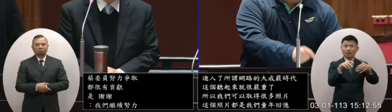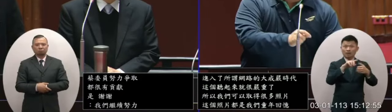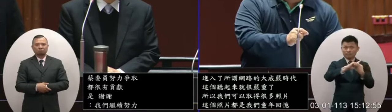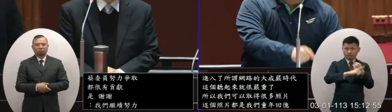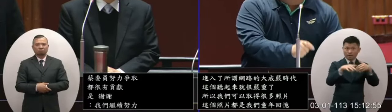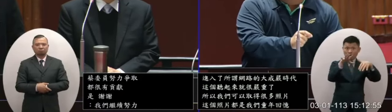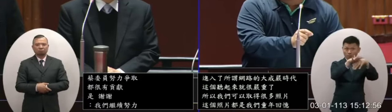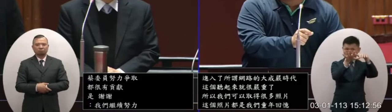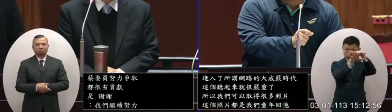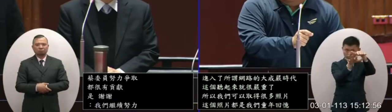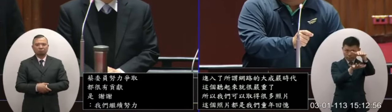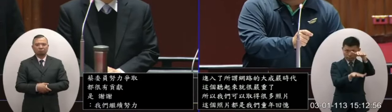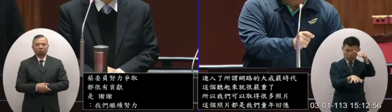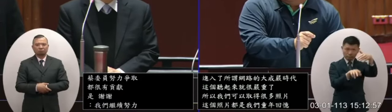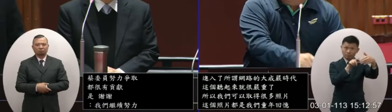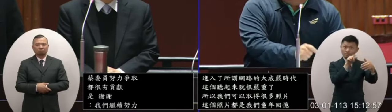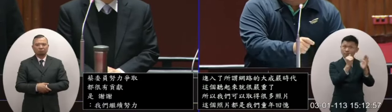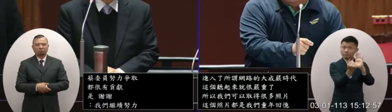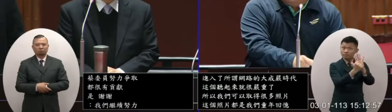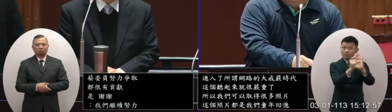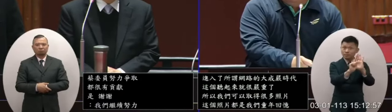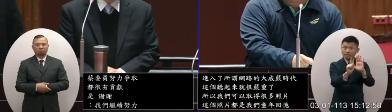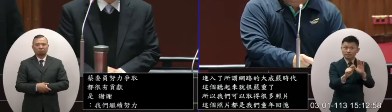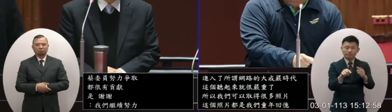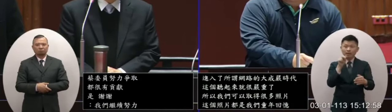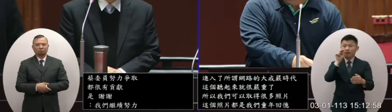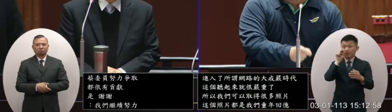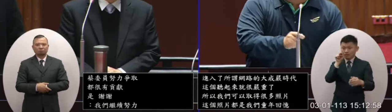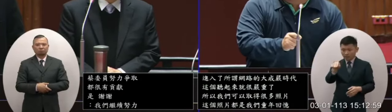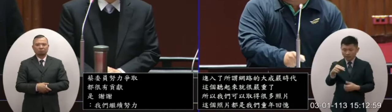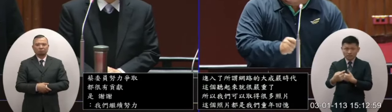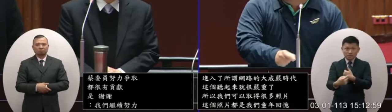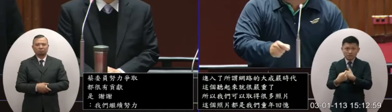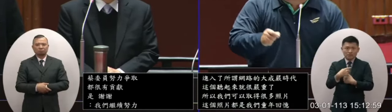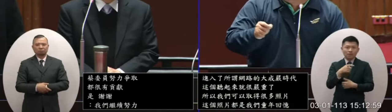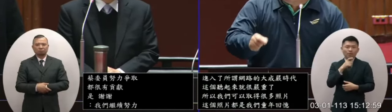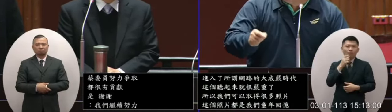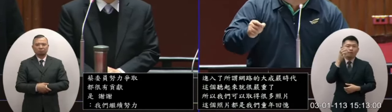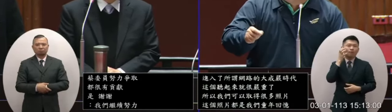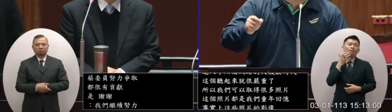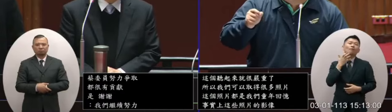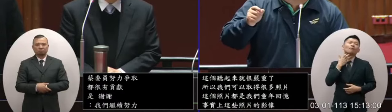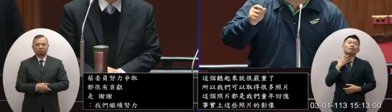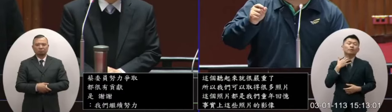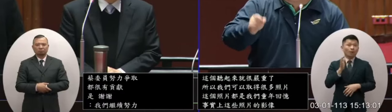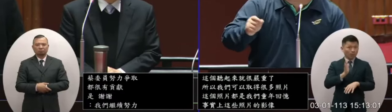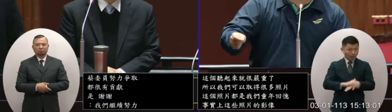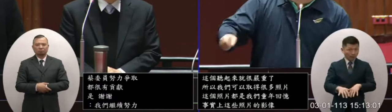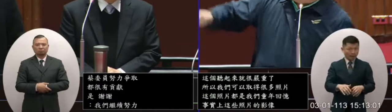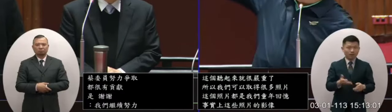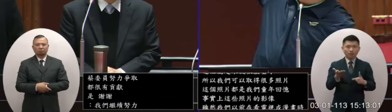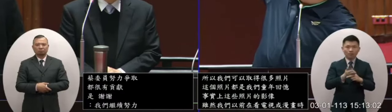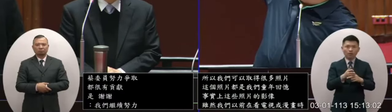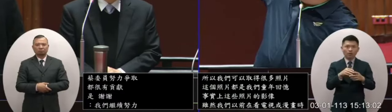又足以这个引起性欲那他只要看起来像儿童啊，像这一款给东